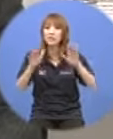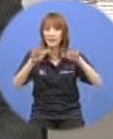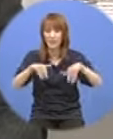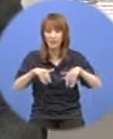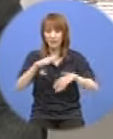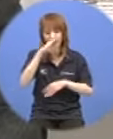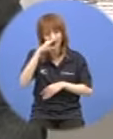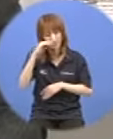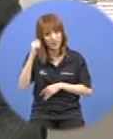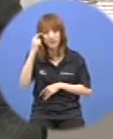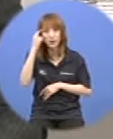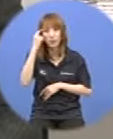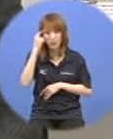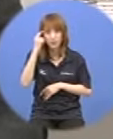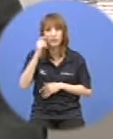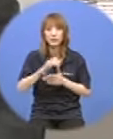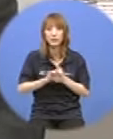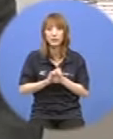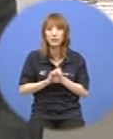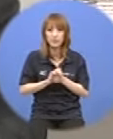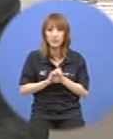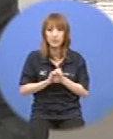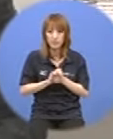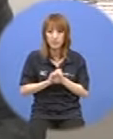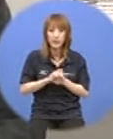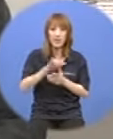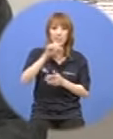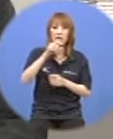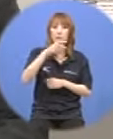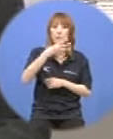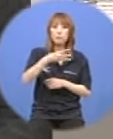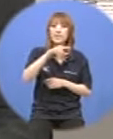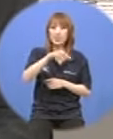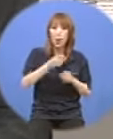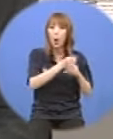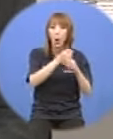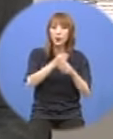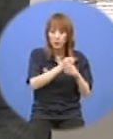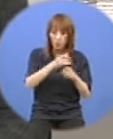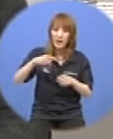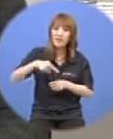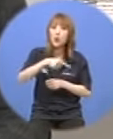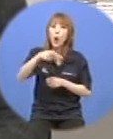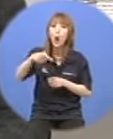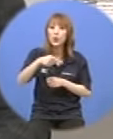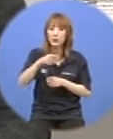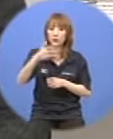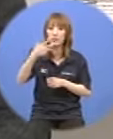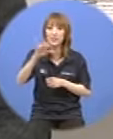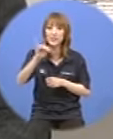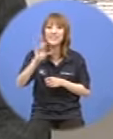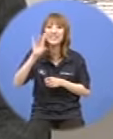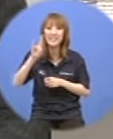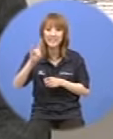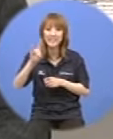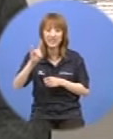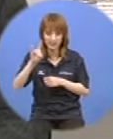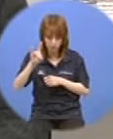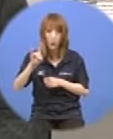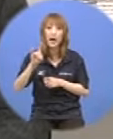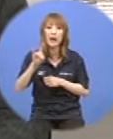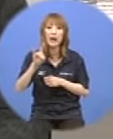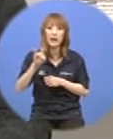ことだと思うんですよ ね、 ま あ、他にもね金山寺味噌とか醤油とか鰹節、はい、とか漆器とかね、 うん、 たくさん